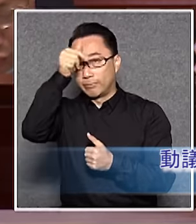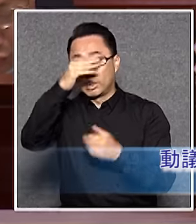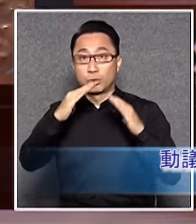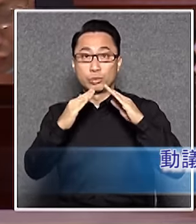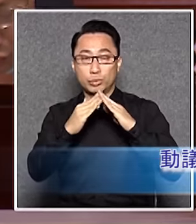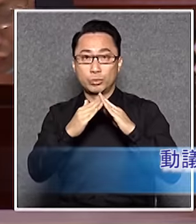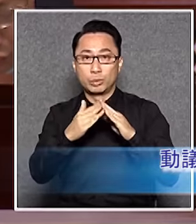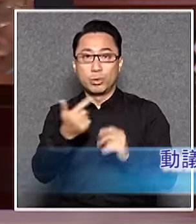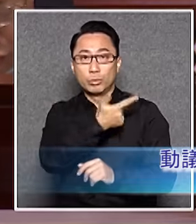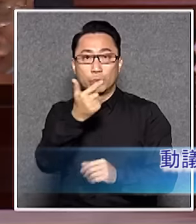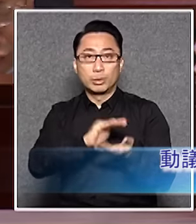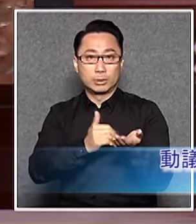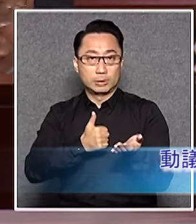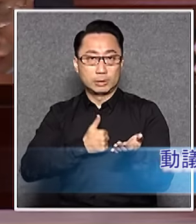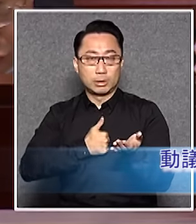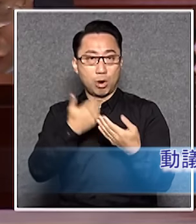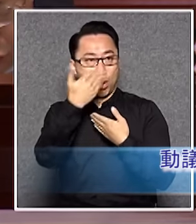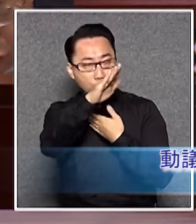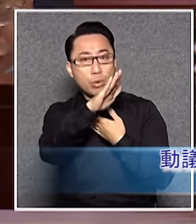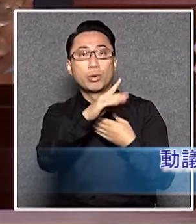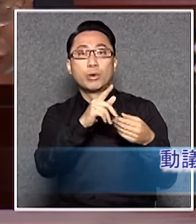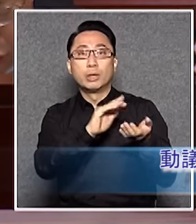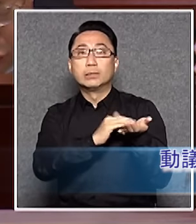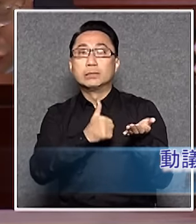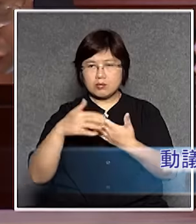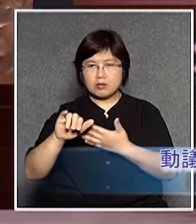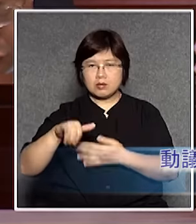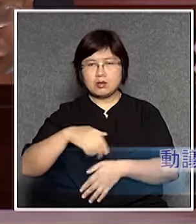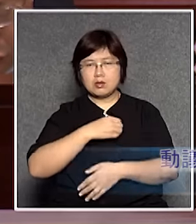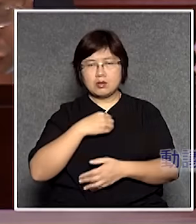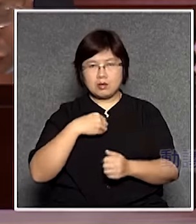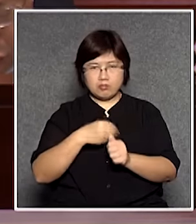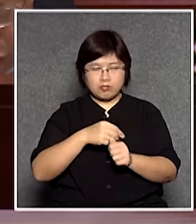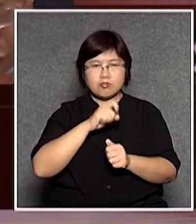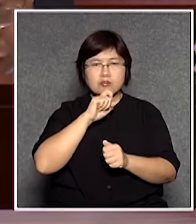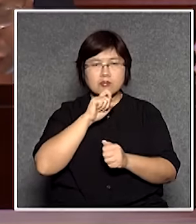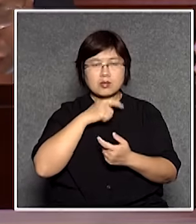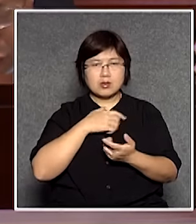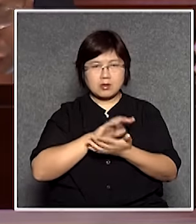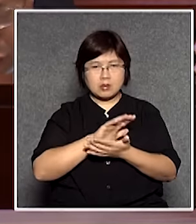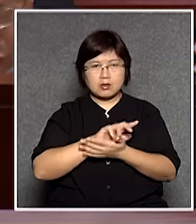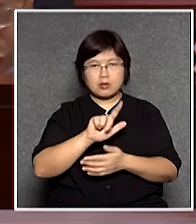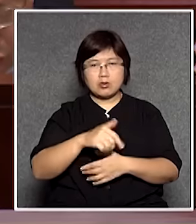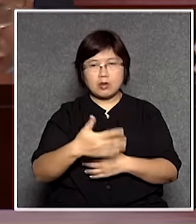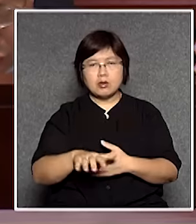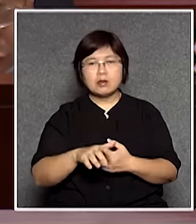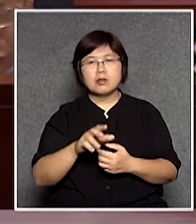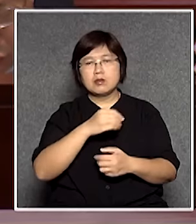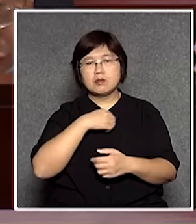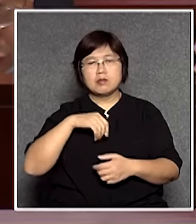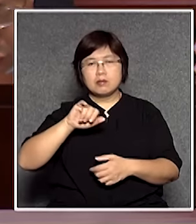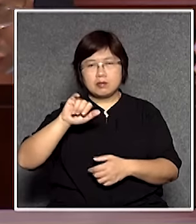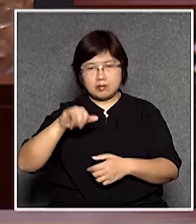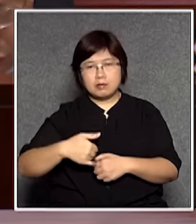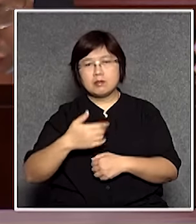醫生，喺外國嚟嘅醫生、受過教育嘅醫生啊，有好長嘅工作經驗嘅醫生係可以嚟